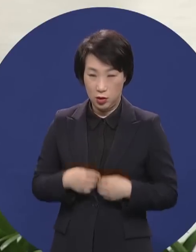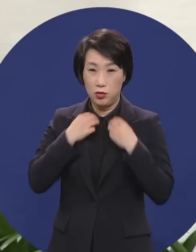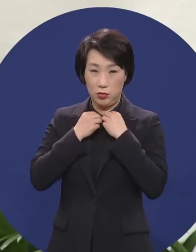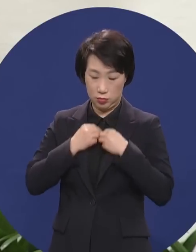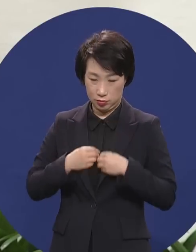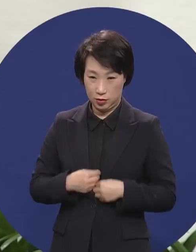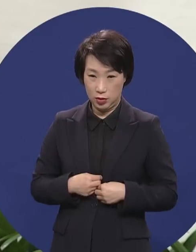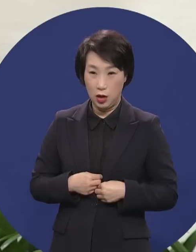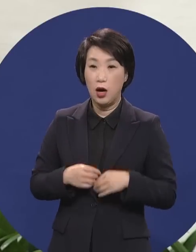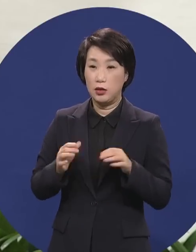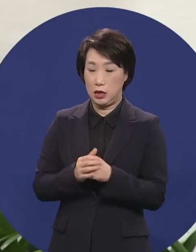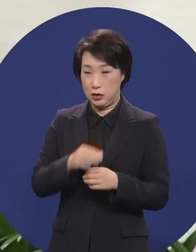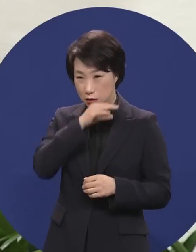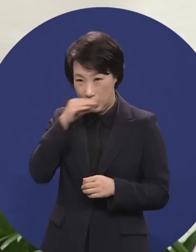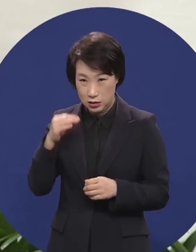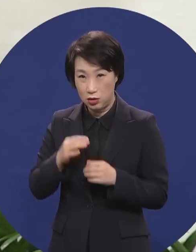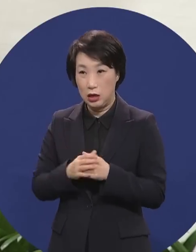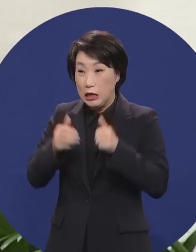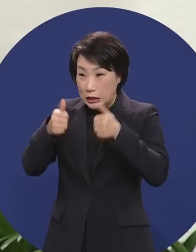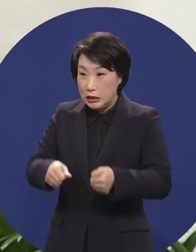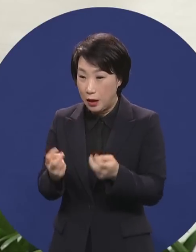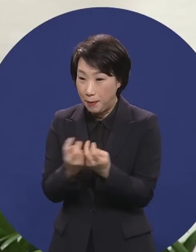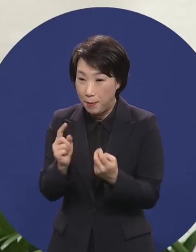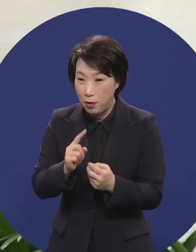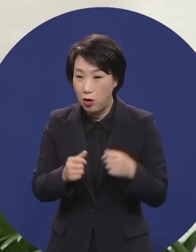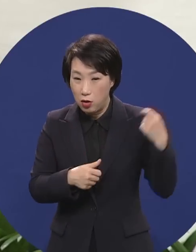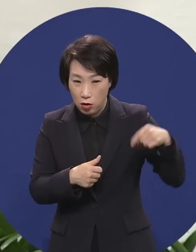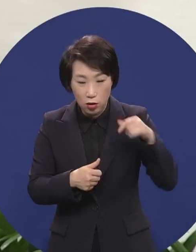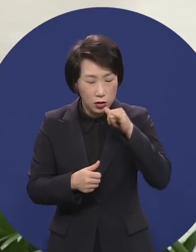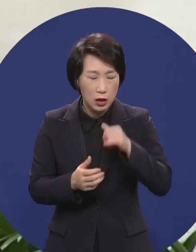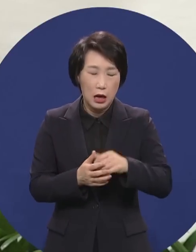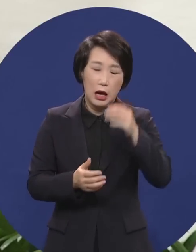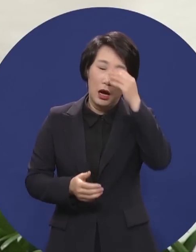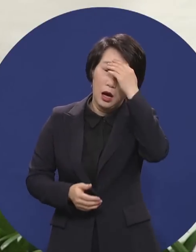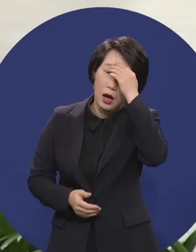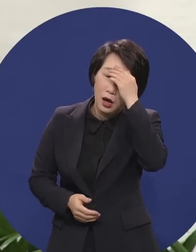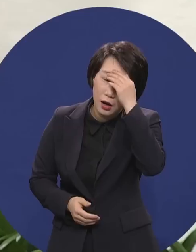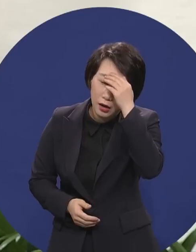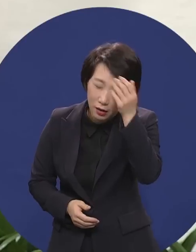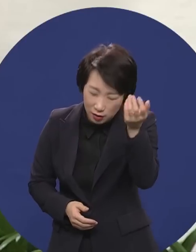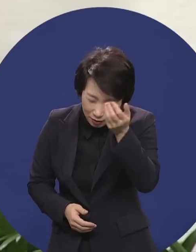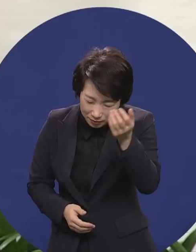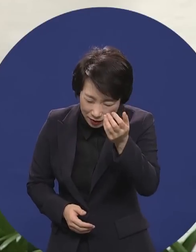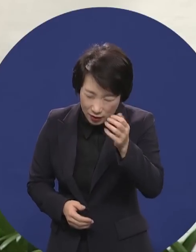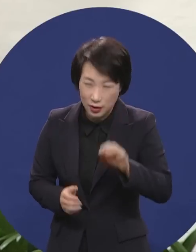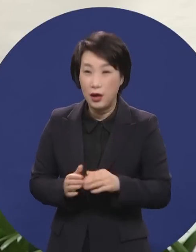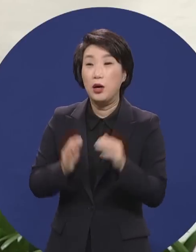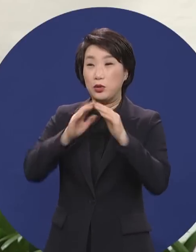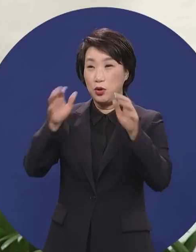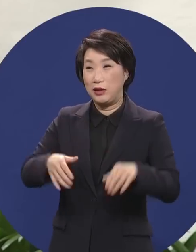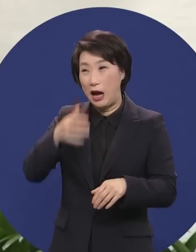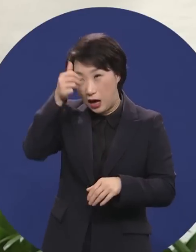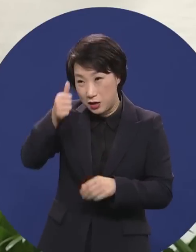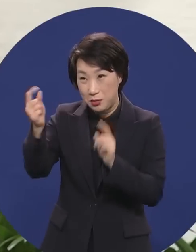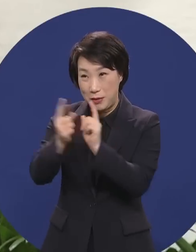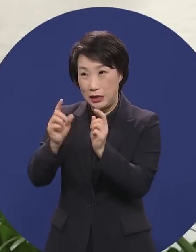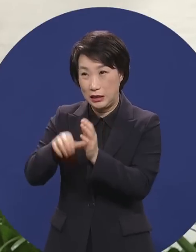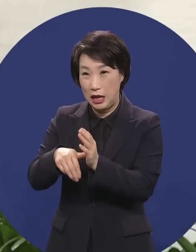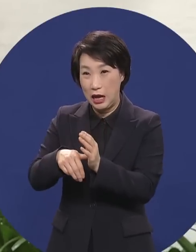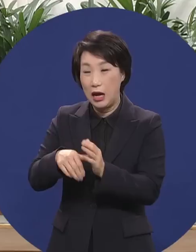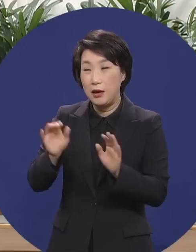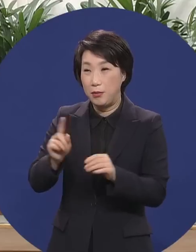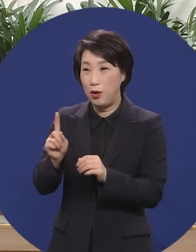거야. 아유, 참 정말로 보통 응? 동네 할아버지들 만날 때는 할아버지들